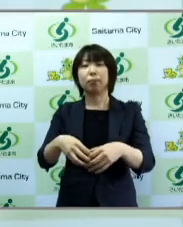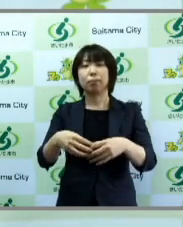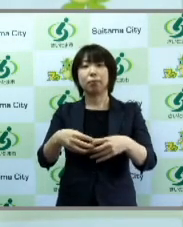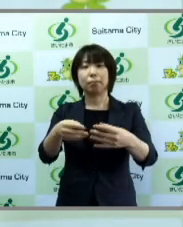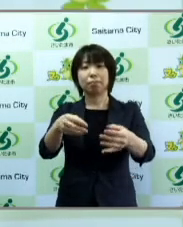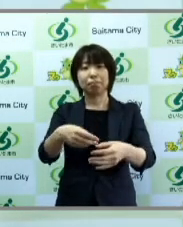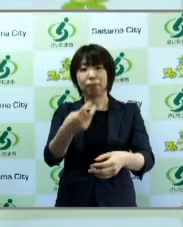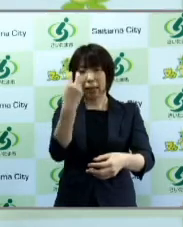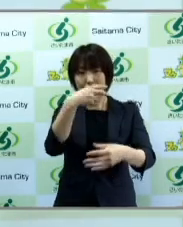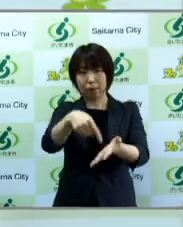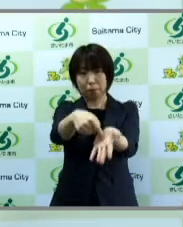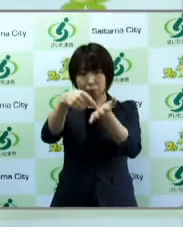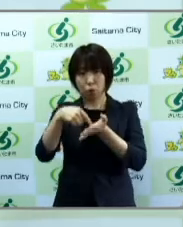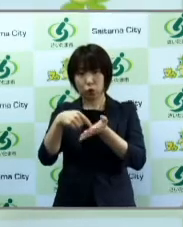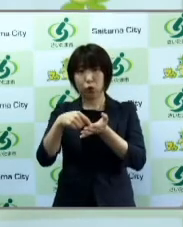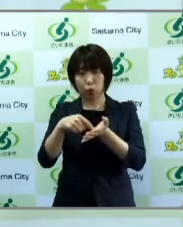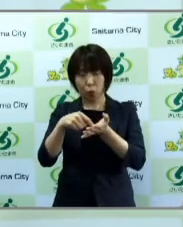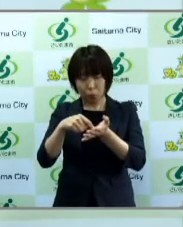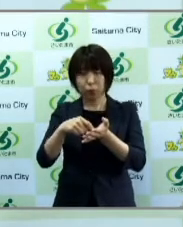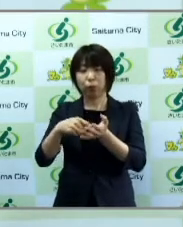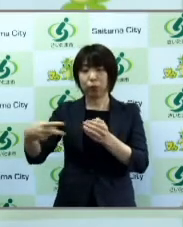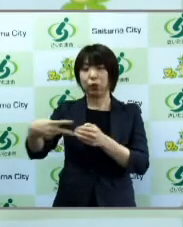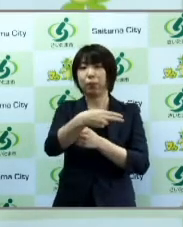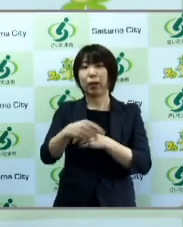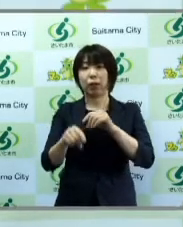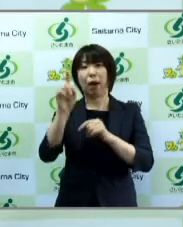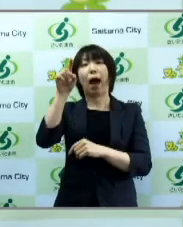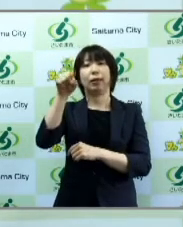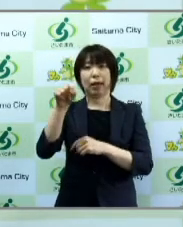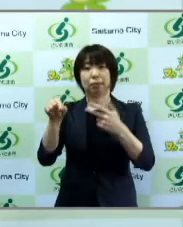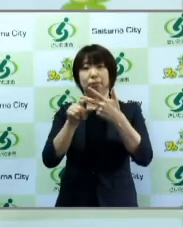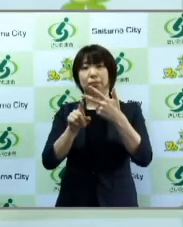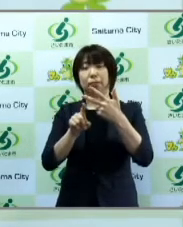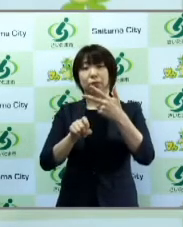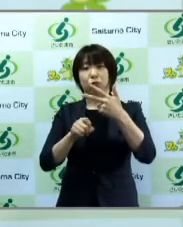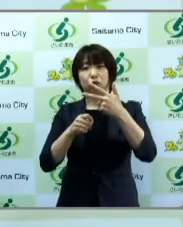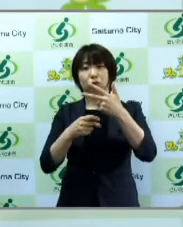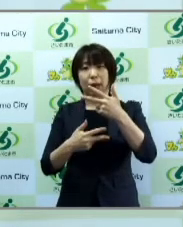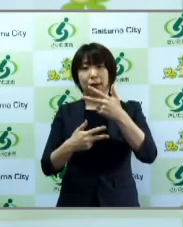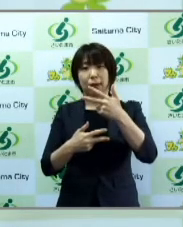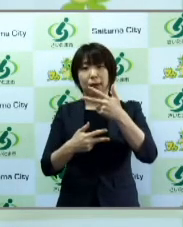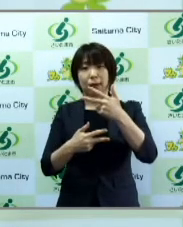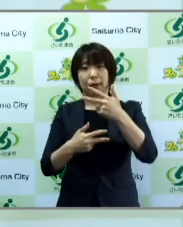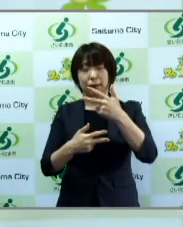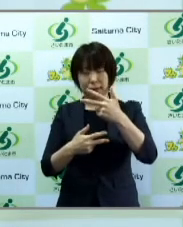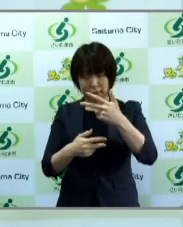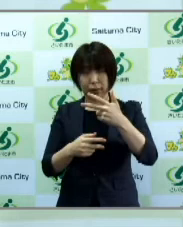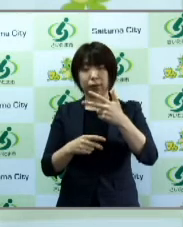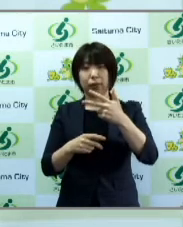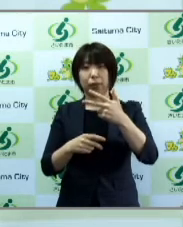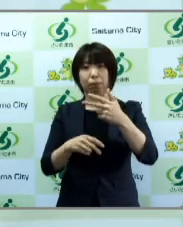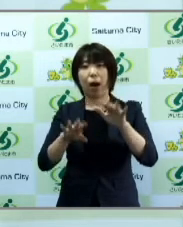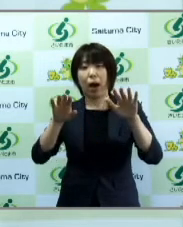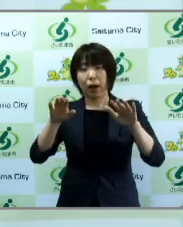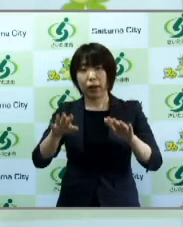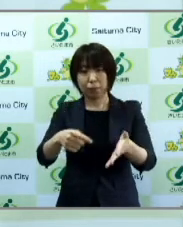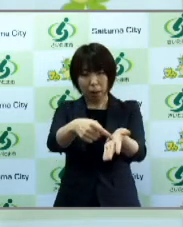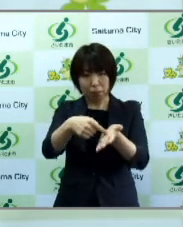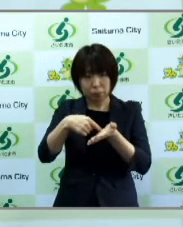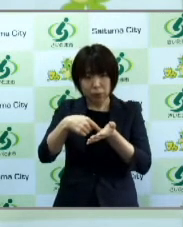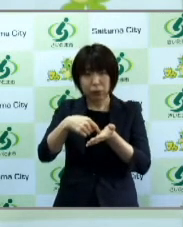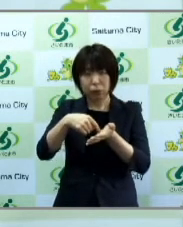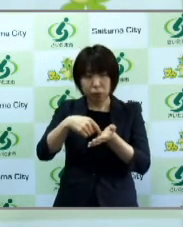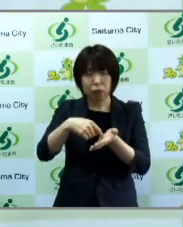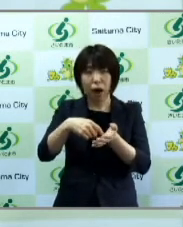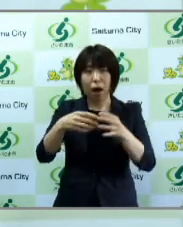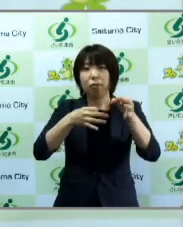えるということですが一応明日までという時点で、今、最新の数字、20店舗ぐらい200人近く